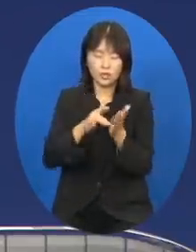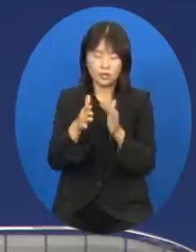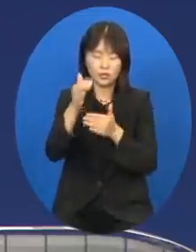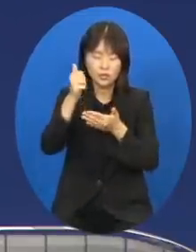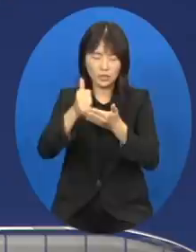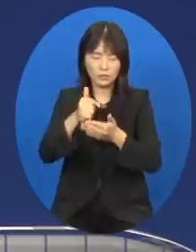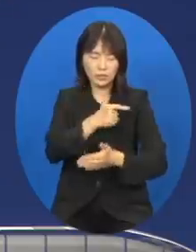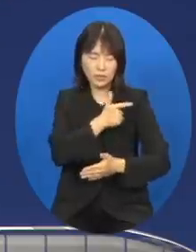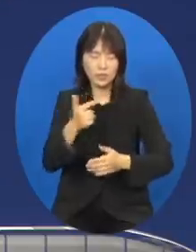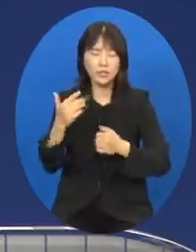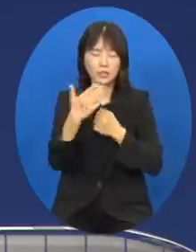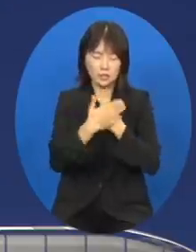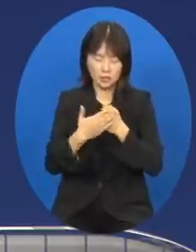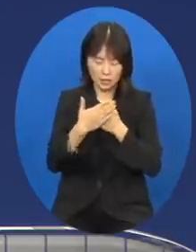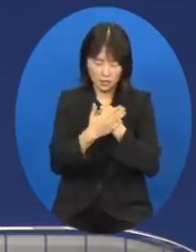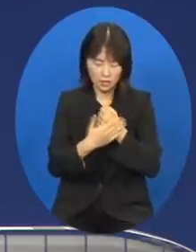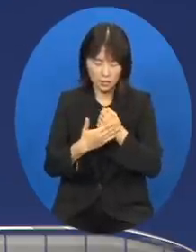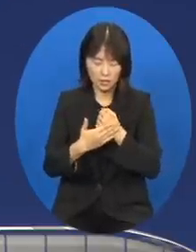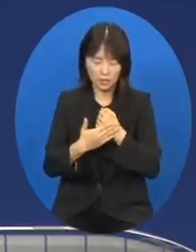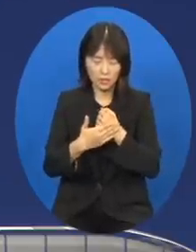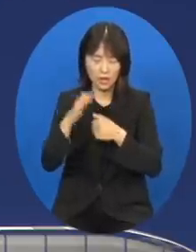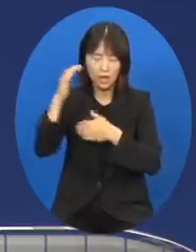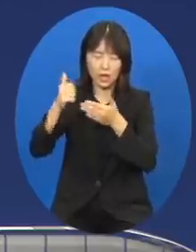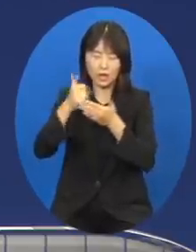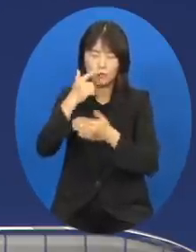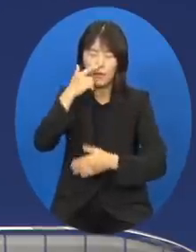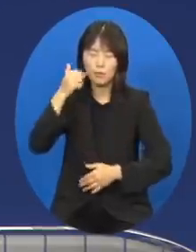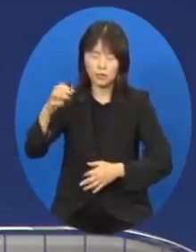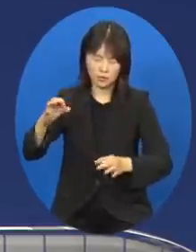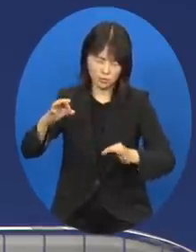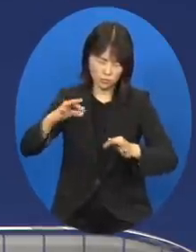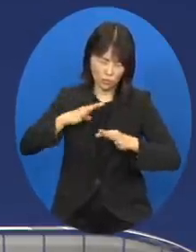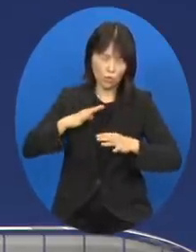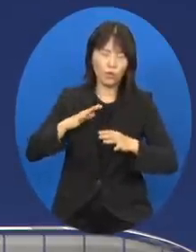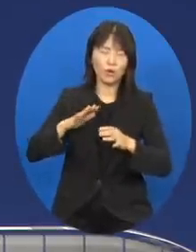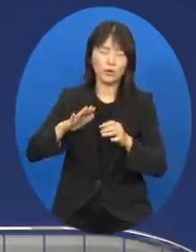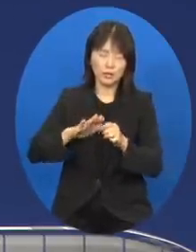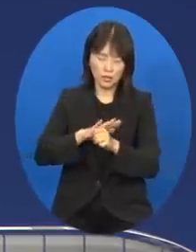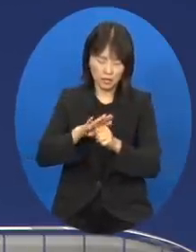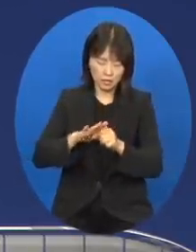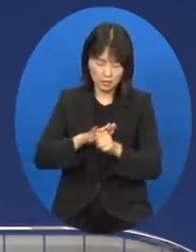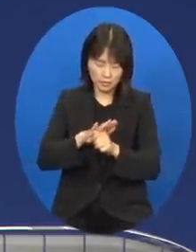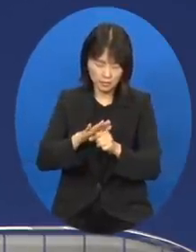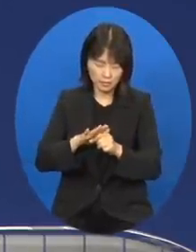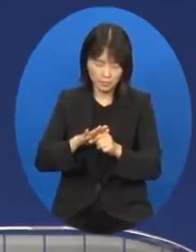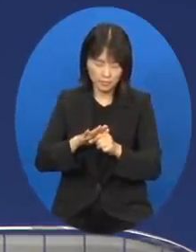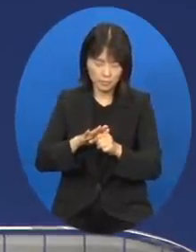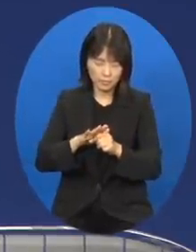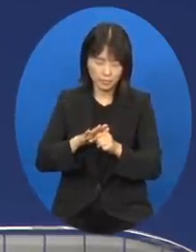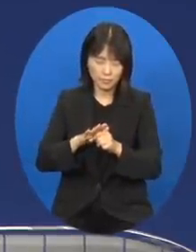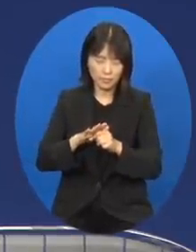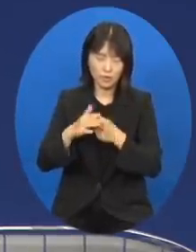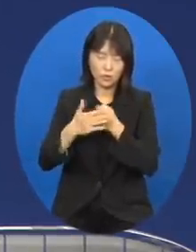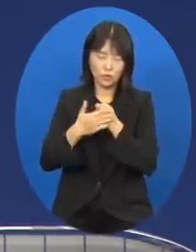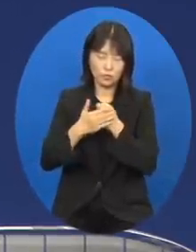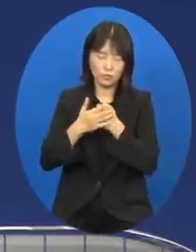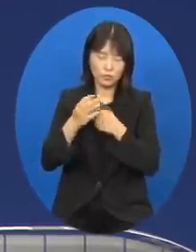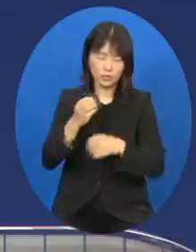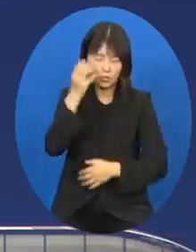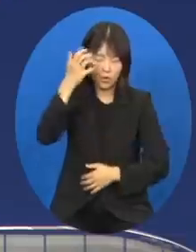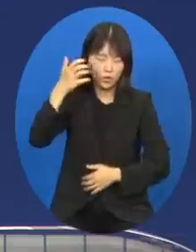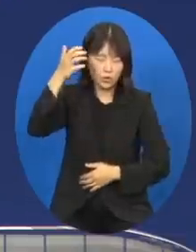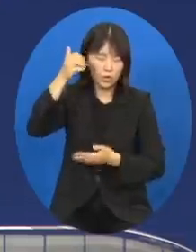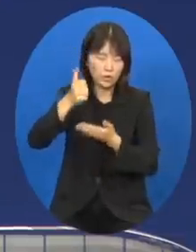예수님의 크신 은혜와 하나님 아버지의 놀라우신 사랑하심과 보혜사